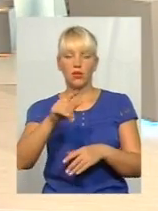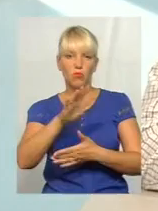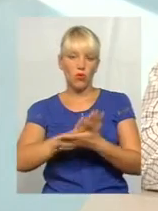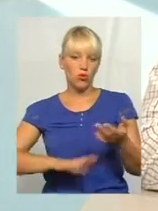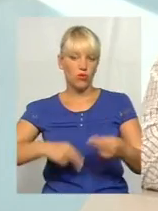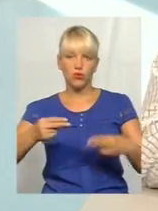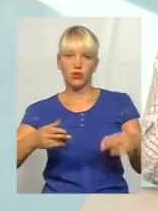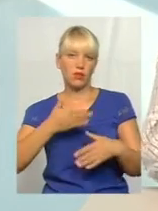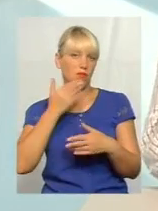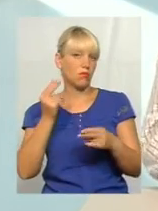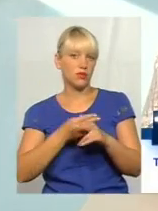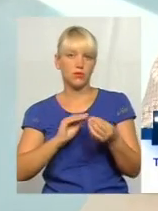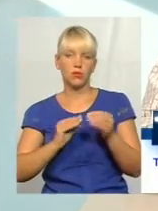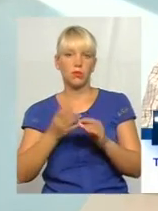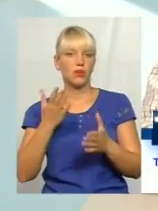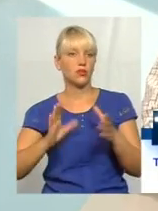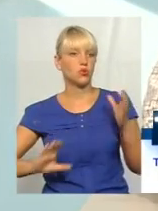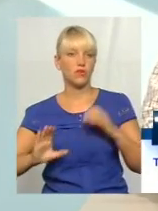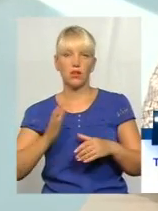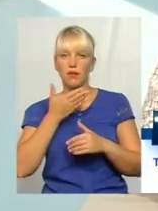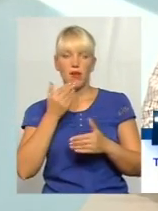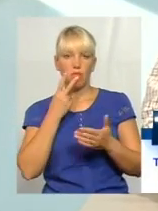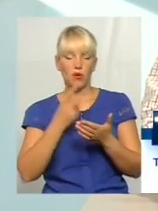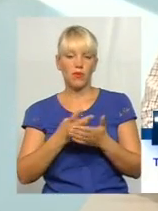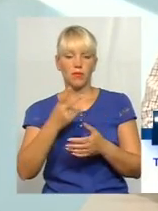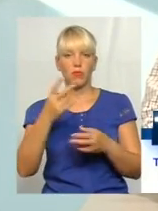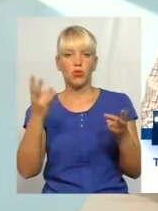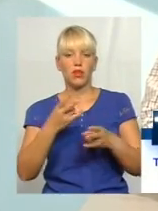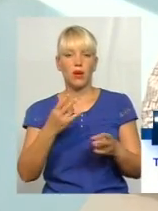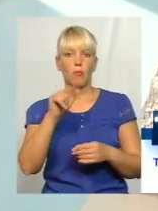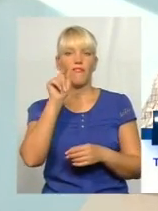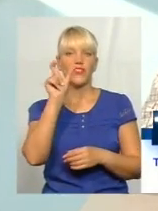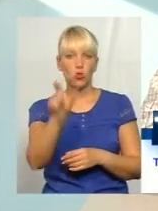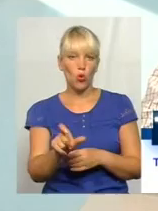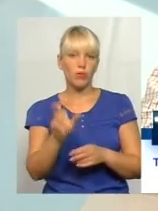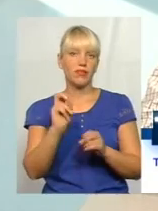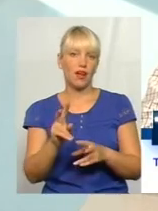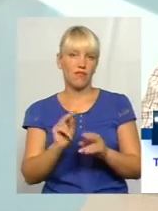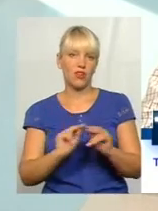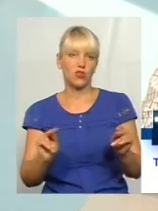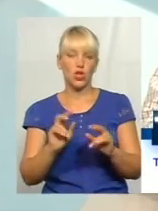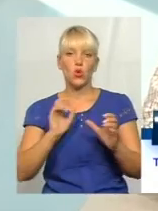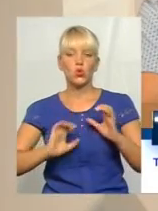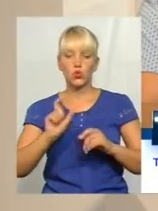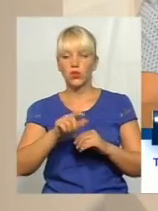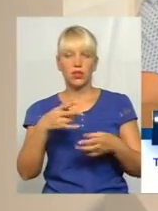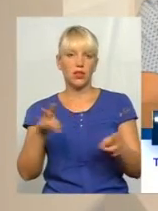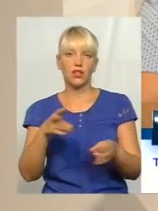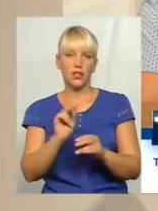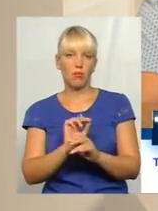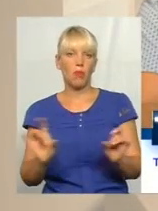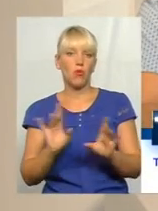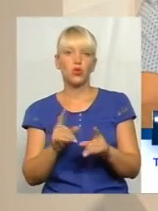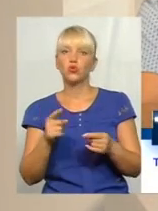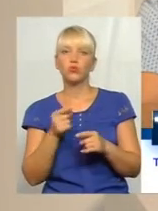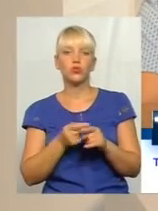без проблем якщо університет не бачить потреби в тобі як викладачу так не треба студентам пояснювати А чому саме цей викладач